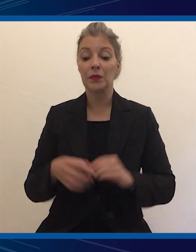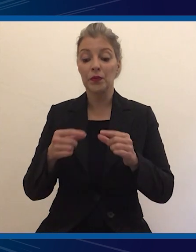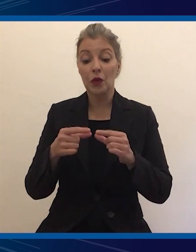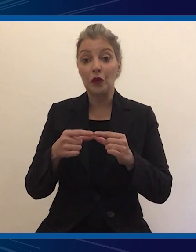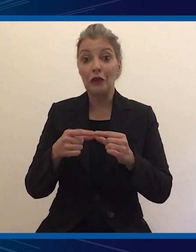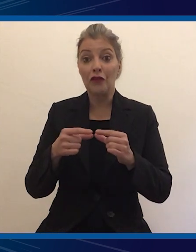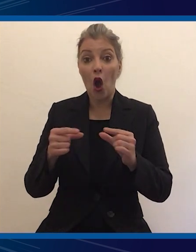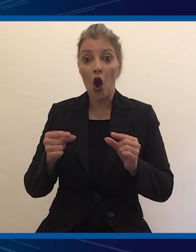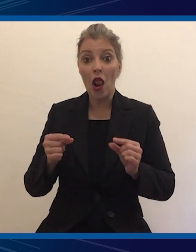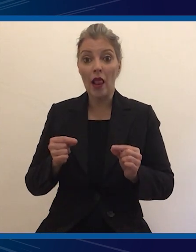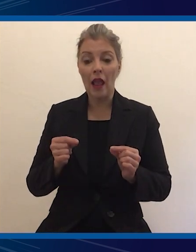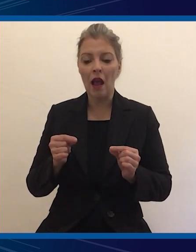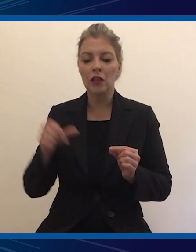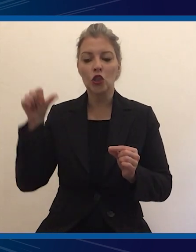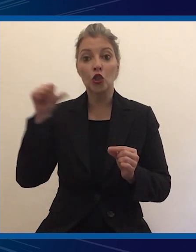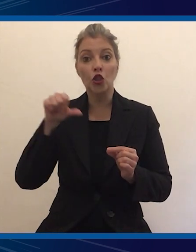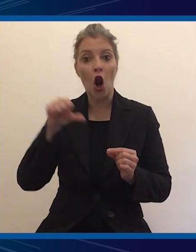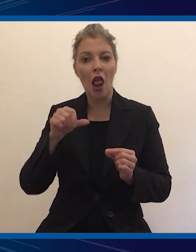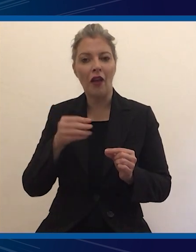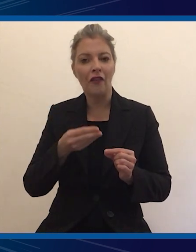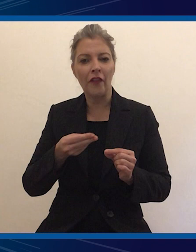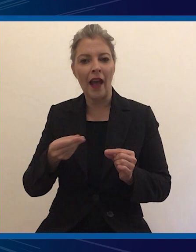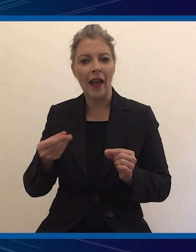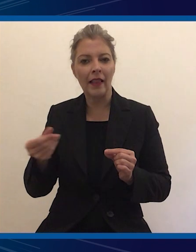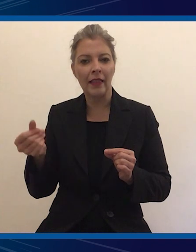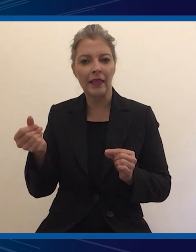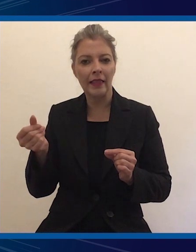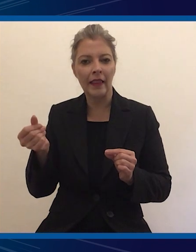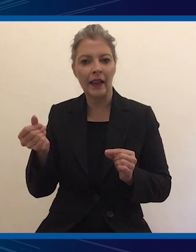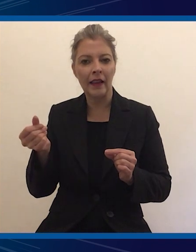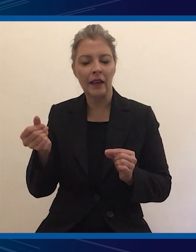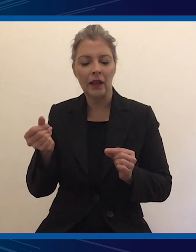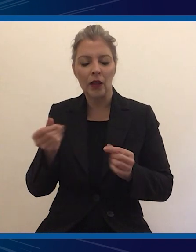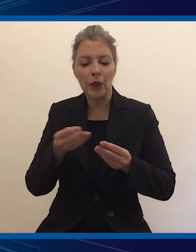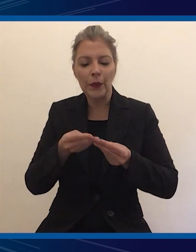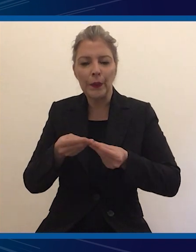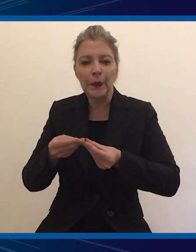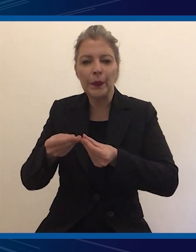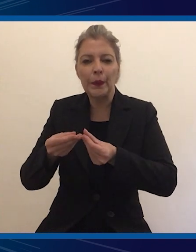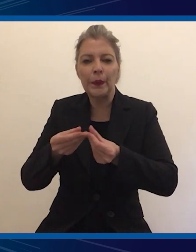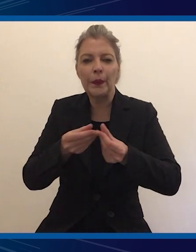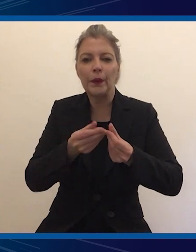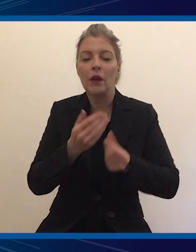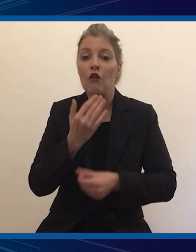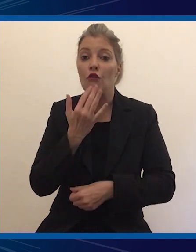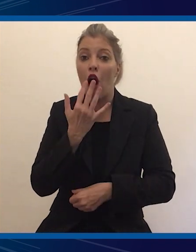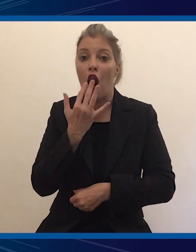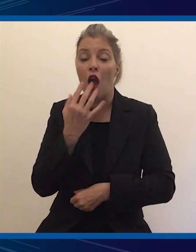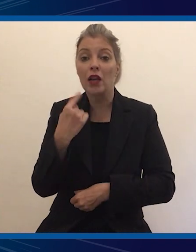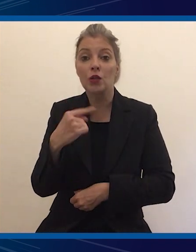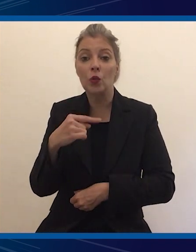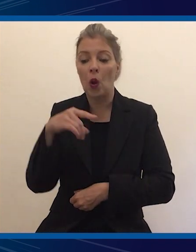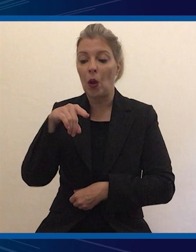Trattare una foglia con un solvente organico permette l'estrazione dei suoi pigmenti.